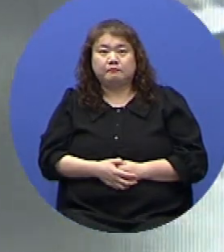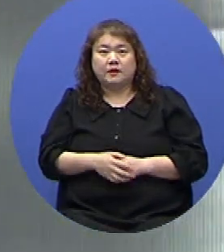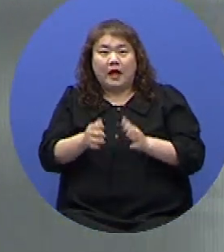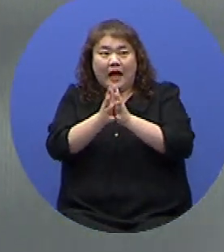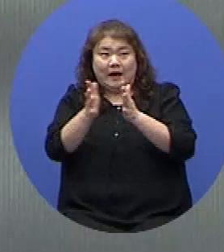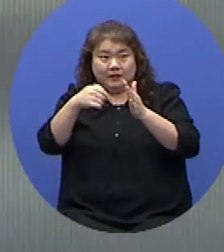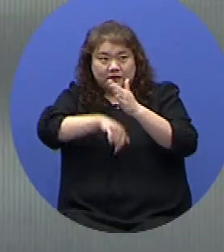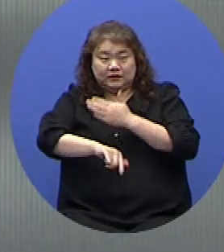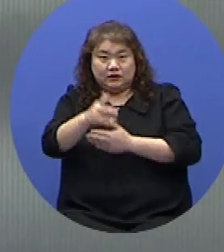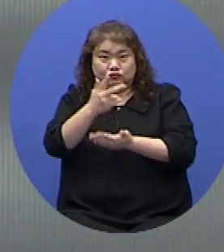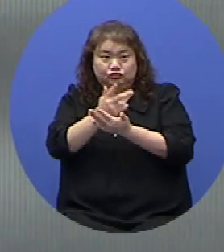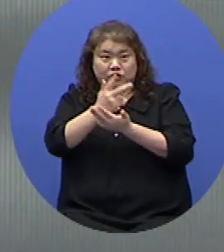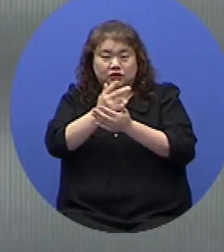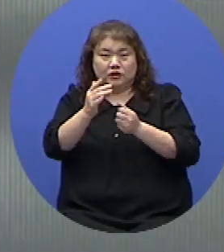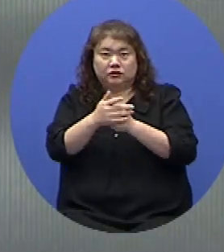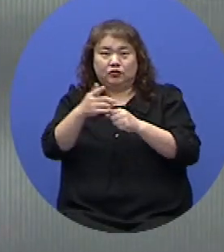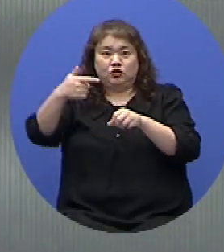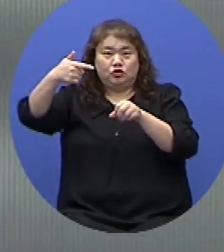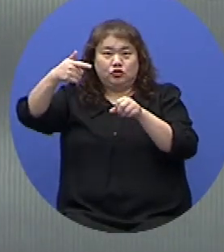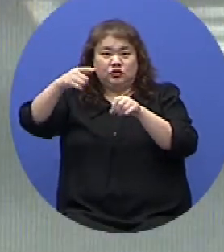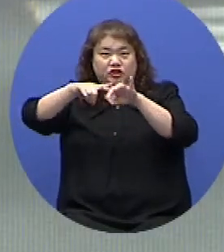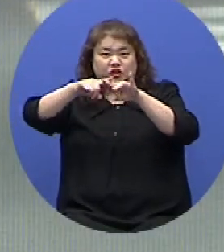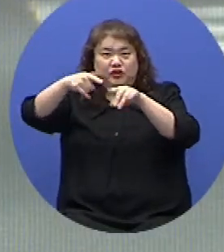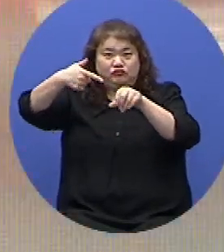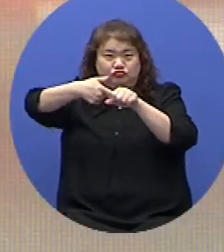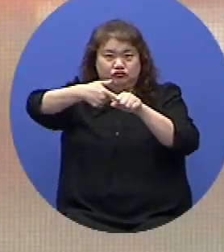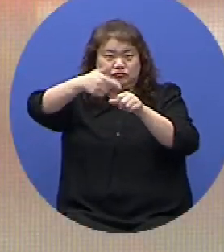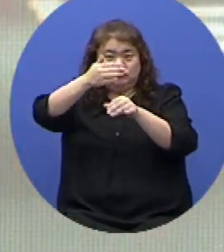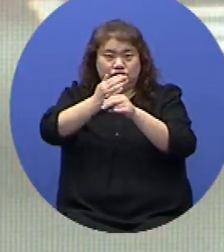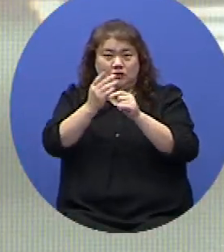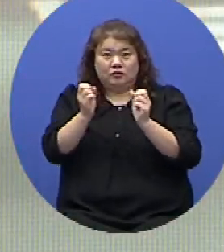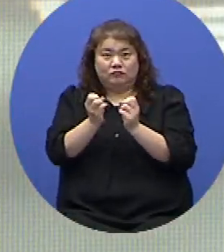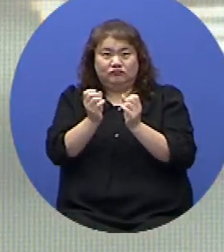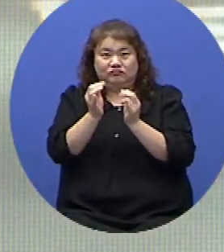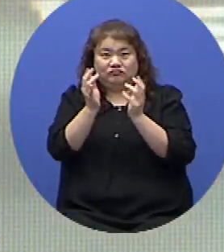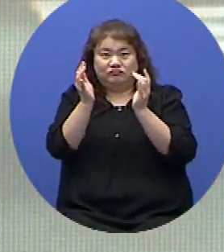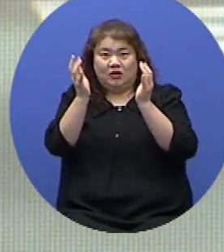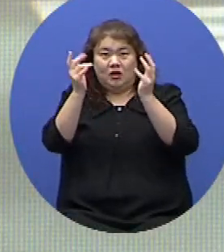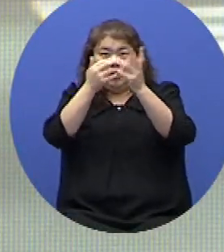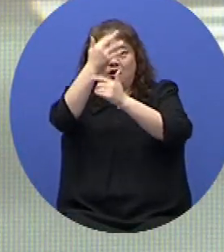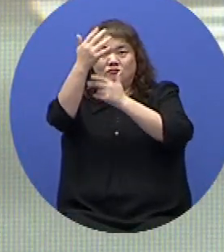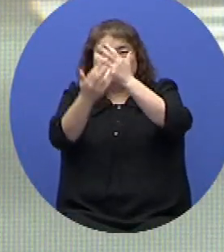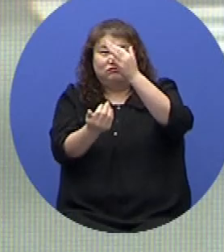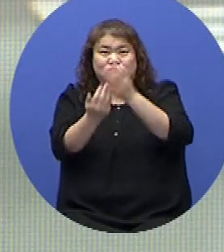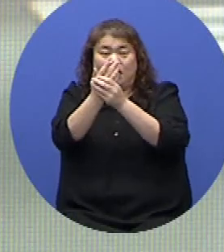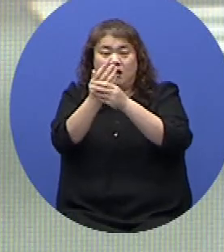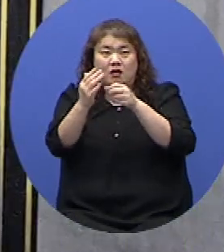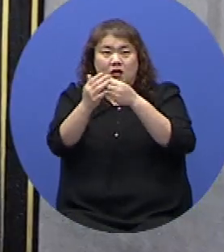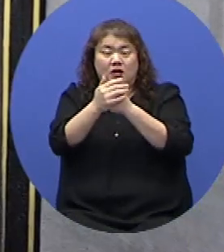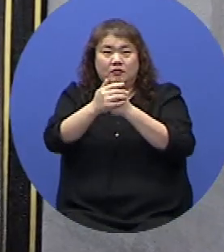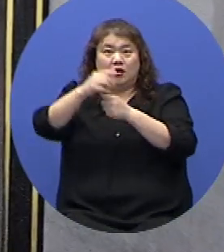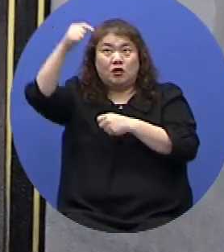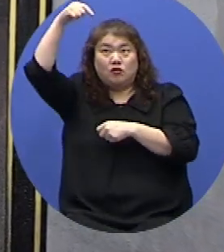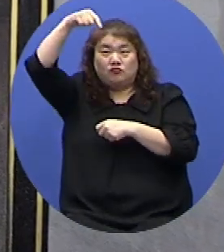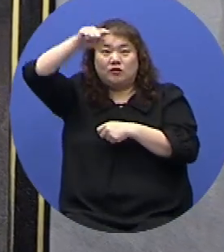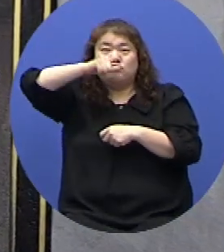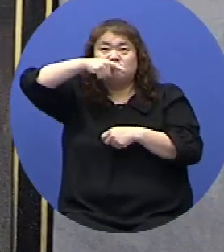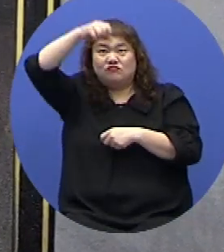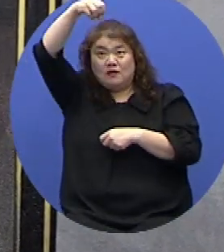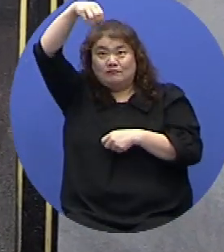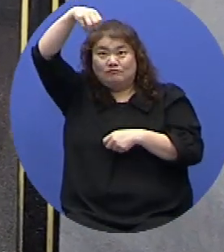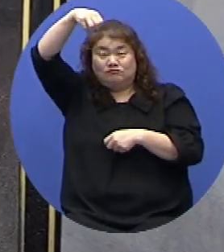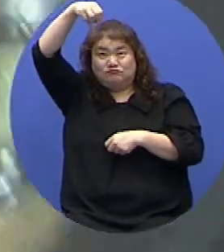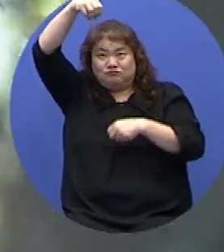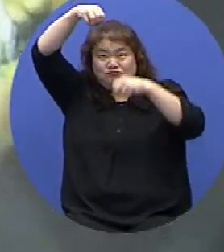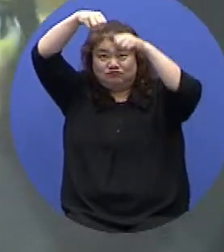아파트 지하 주차장에서 충전을 하고 있던 전기차에서 연기가 피어오릅니다. 불길이 올라가자 충전기 위에 설치된